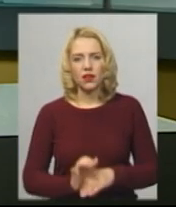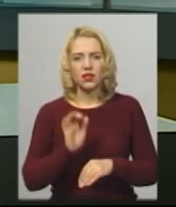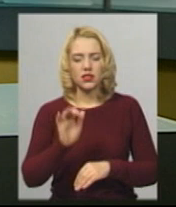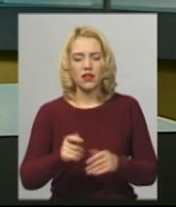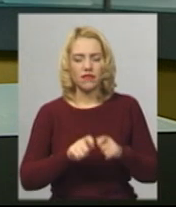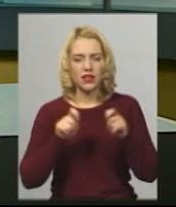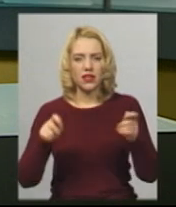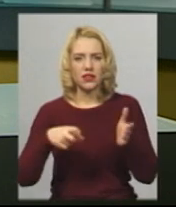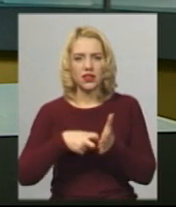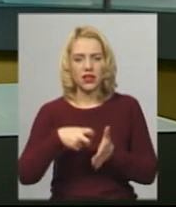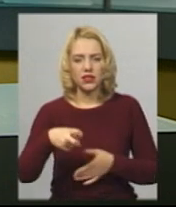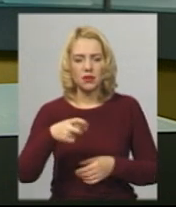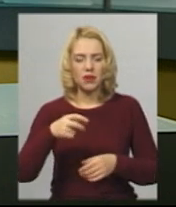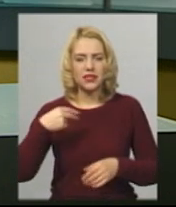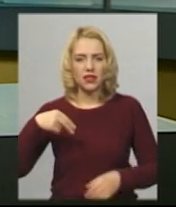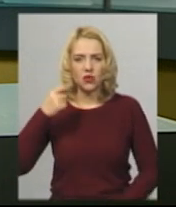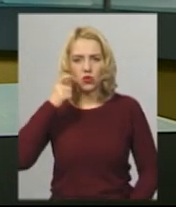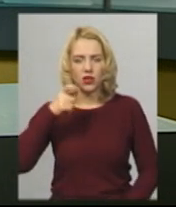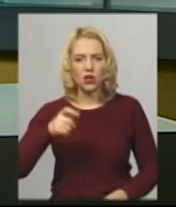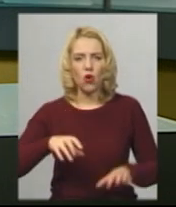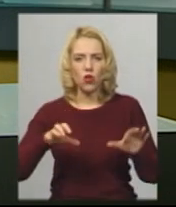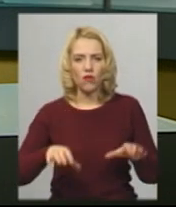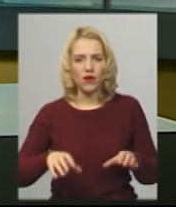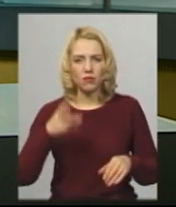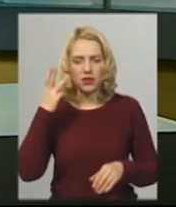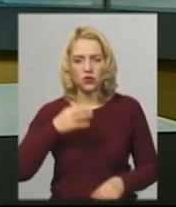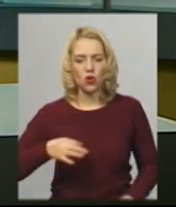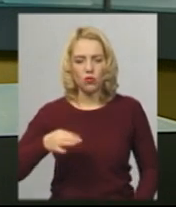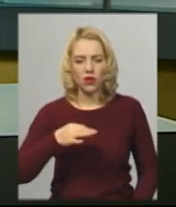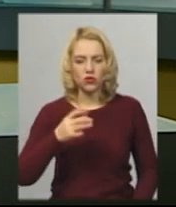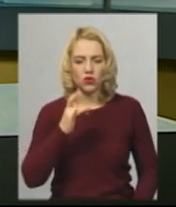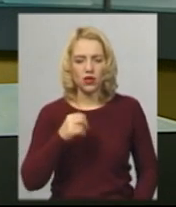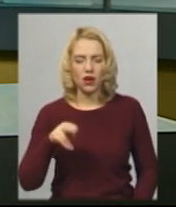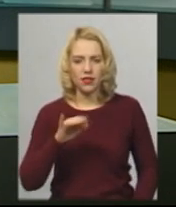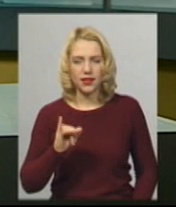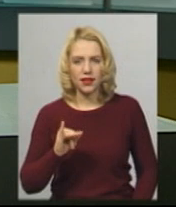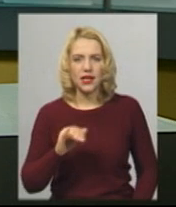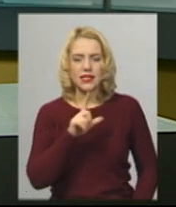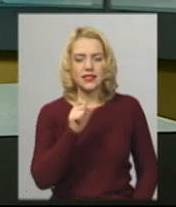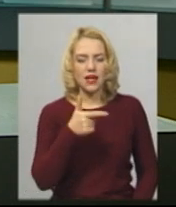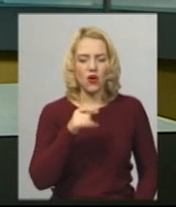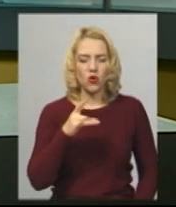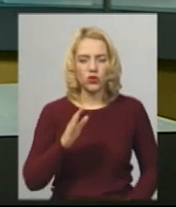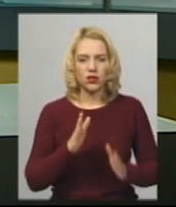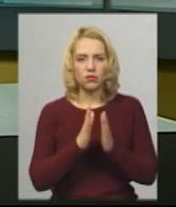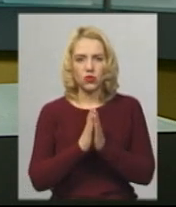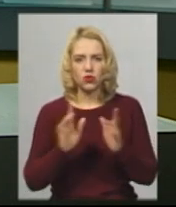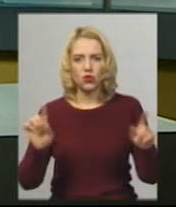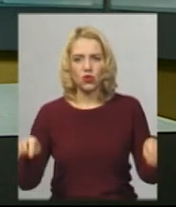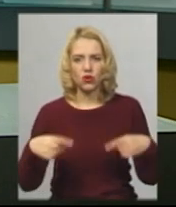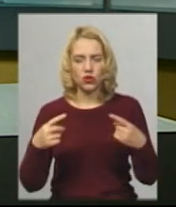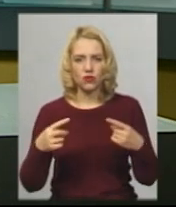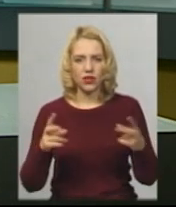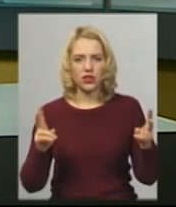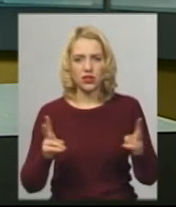лист президенту України голова Хмельницької обласної ради Михайло Загородний. Він просить організувати зустріч з представниками штабу супротиву